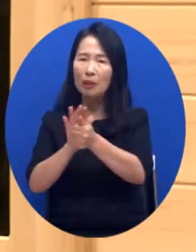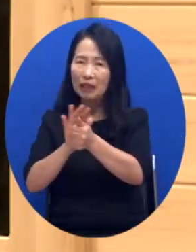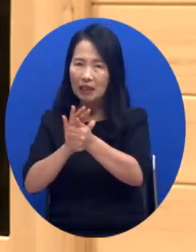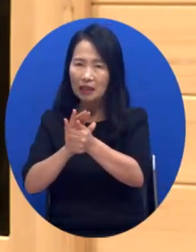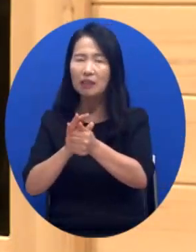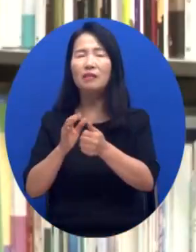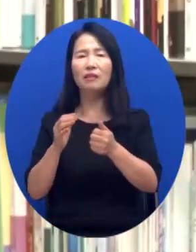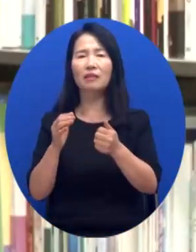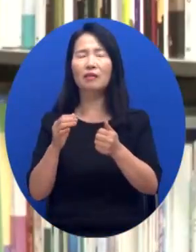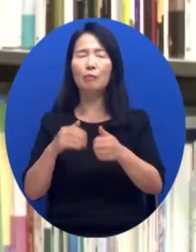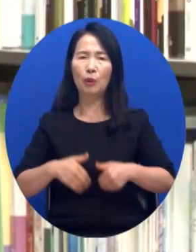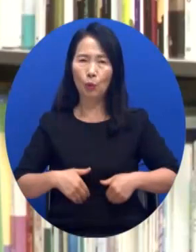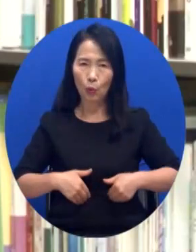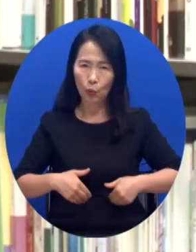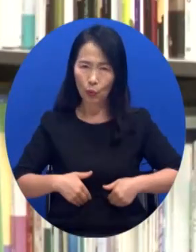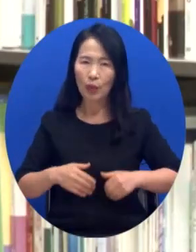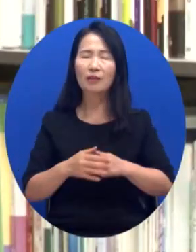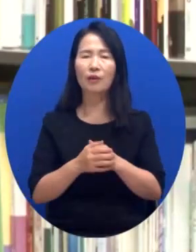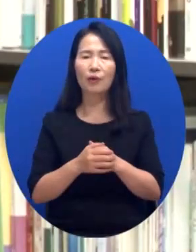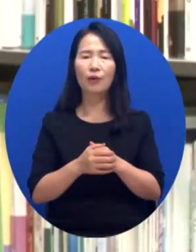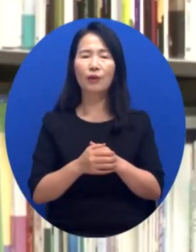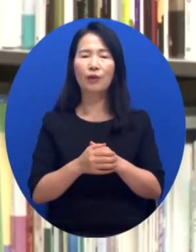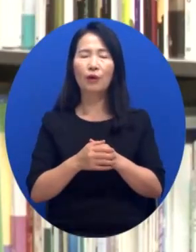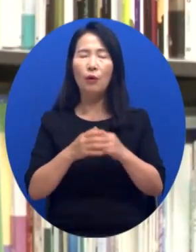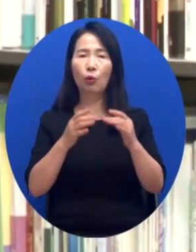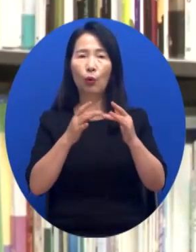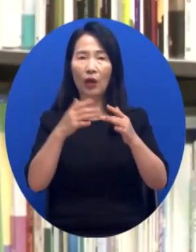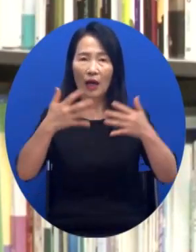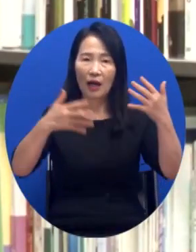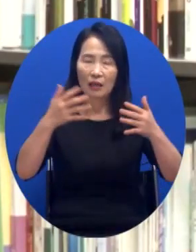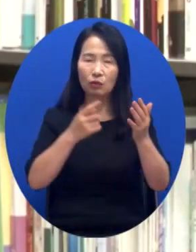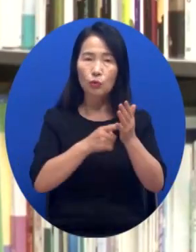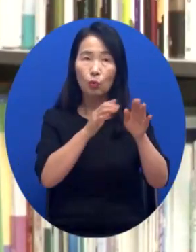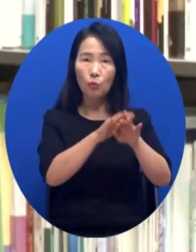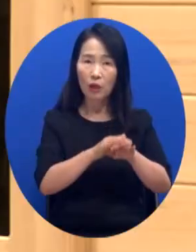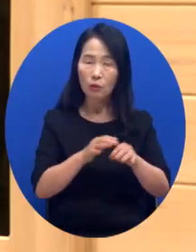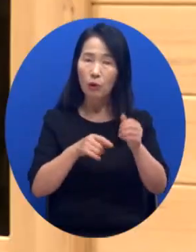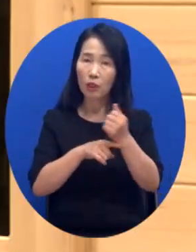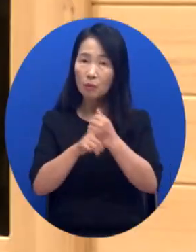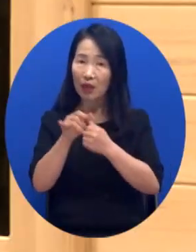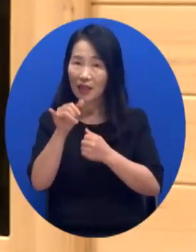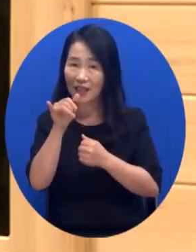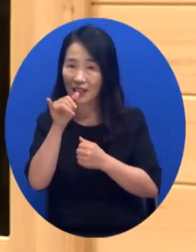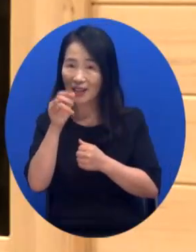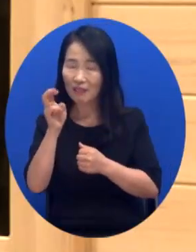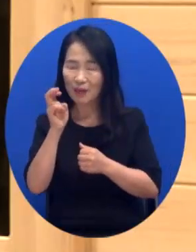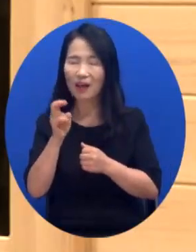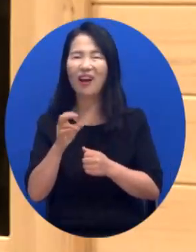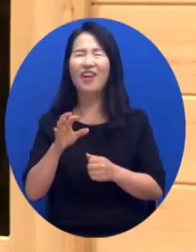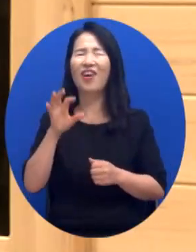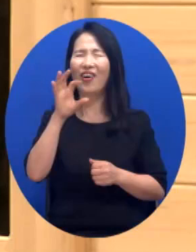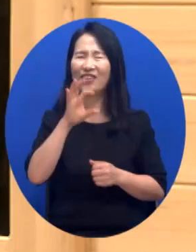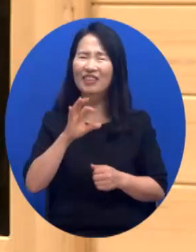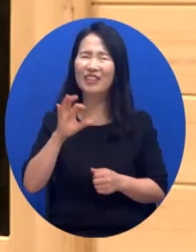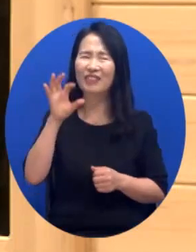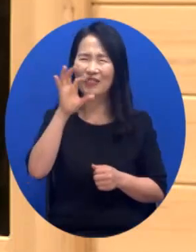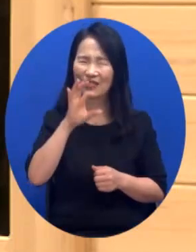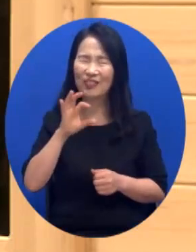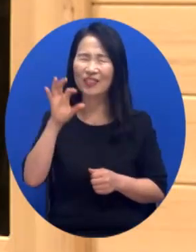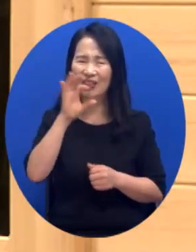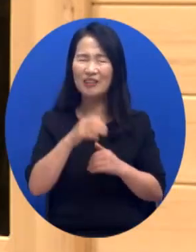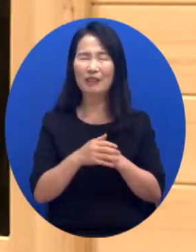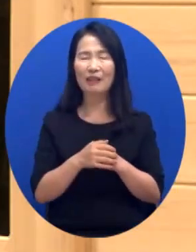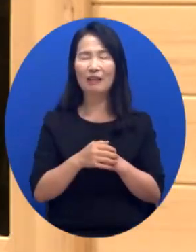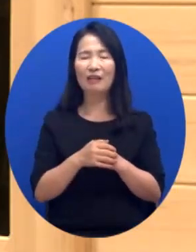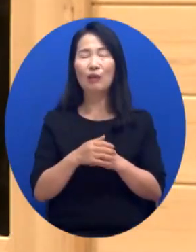의미에서 하는 겁니다. 뭐 그런 차원이라면 이번 온라인 총회도 좀 의미가 있었을 것 같습니다. 연습이라고 봐야 되겠죠. 뭐 한 가지 우리는